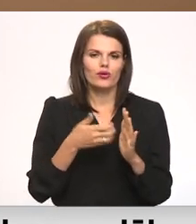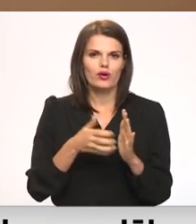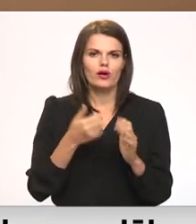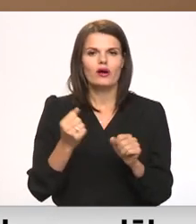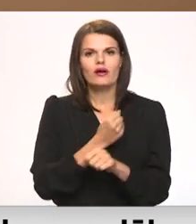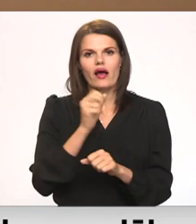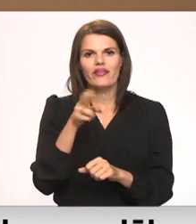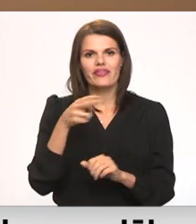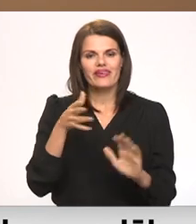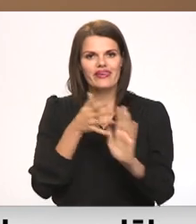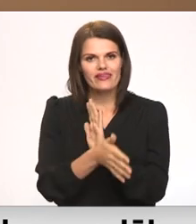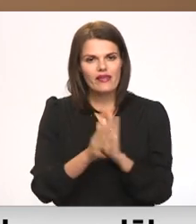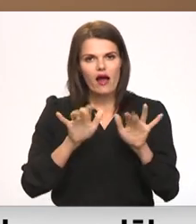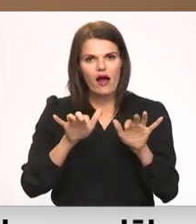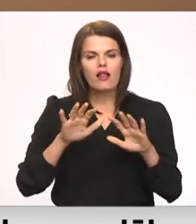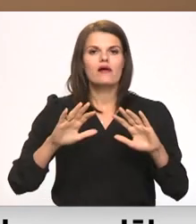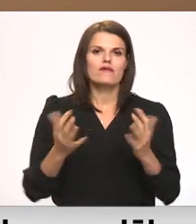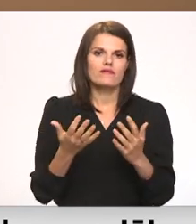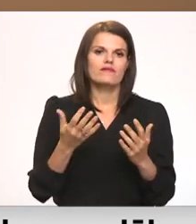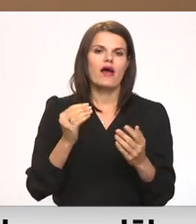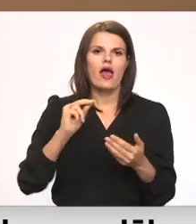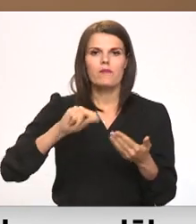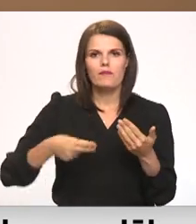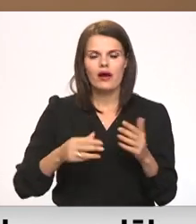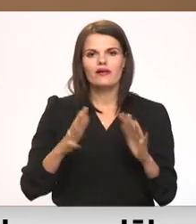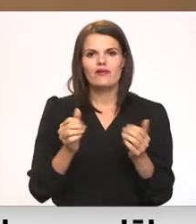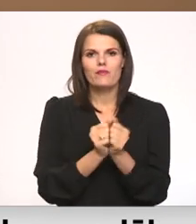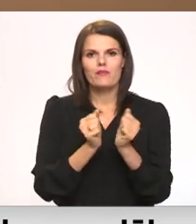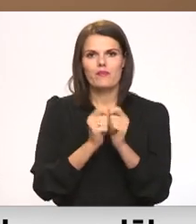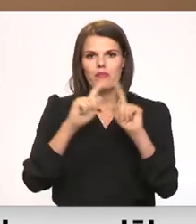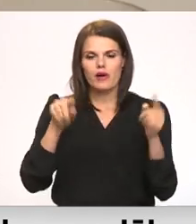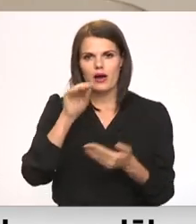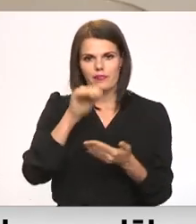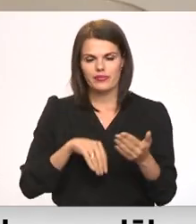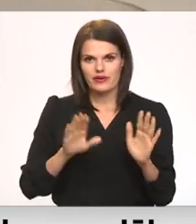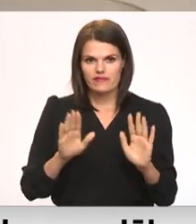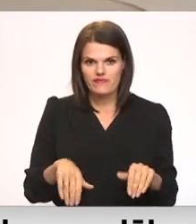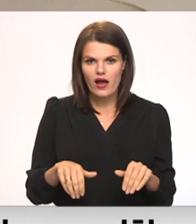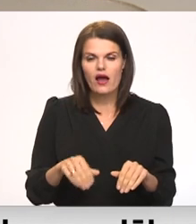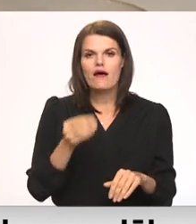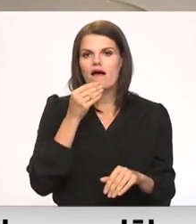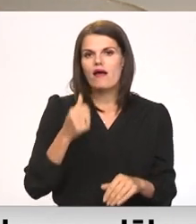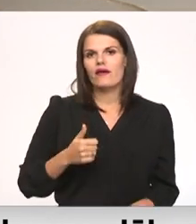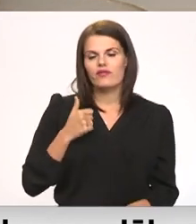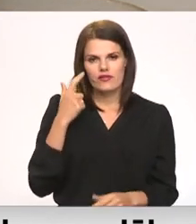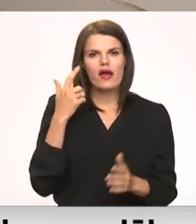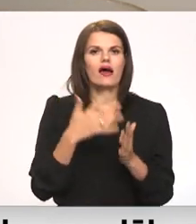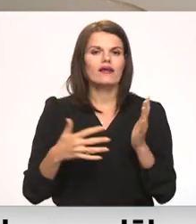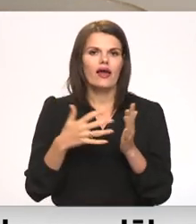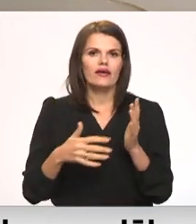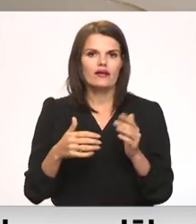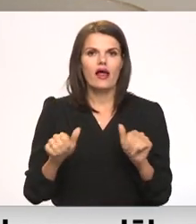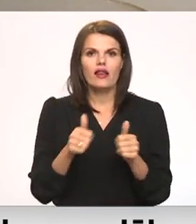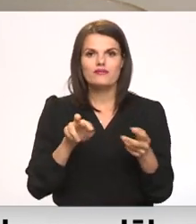izmantojot gan digitālo formu vai arī elektroniskā paraksta vai papīra formātu. Ēdinātāji rēķinās, ka līdz